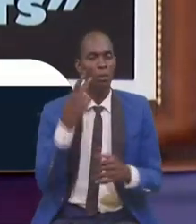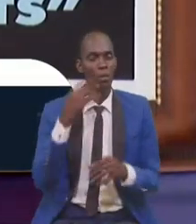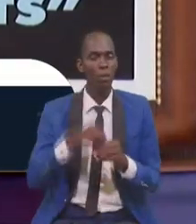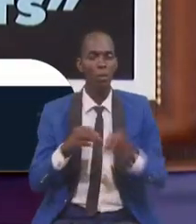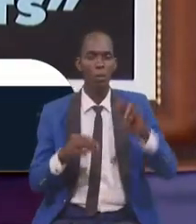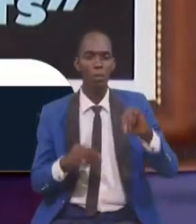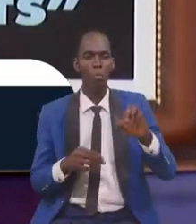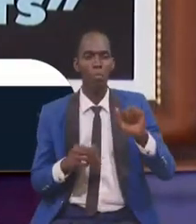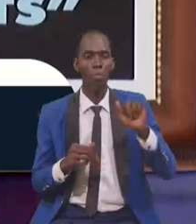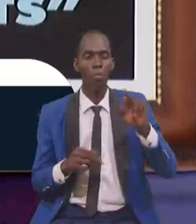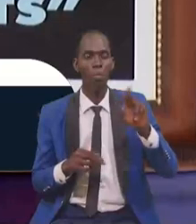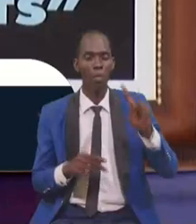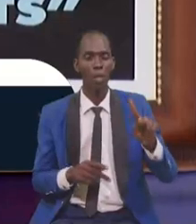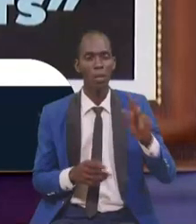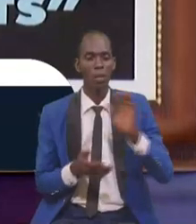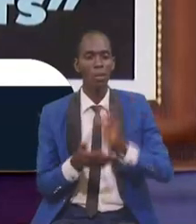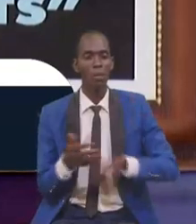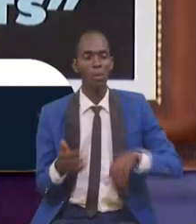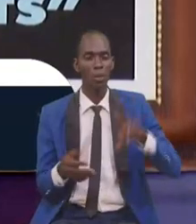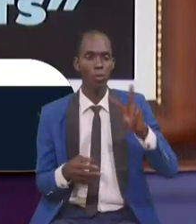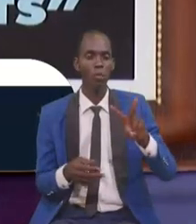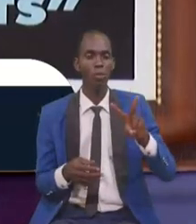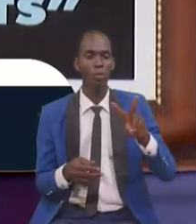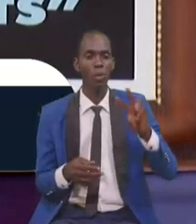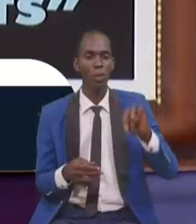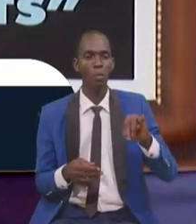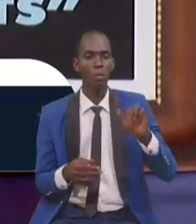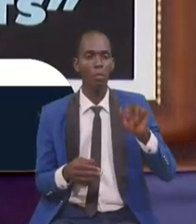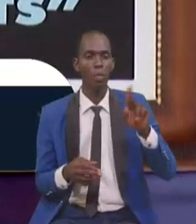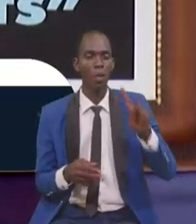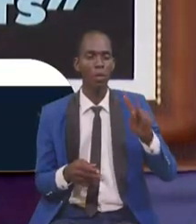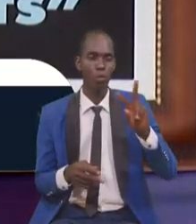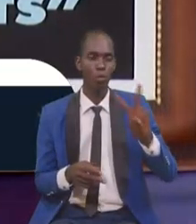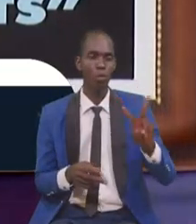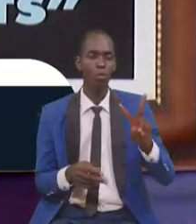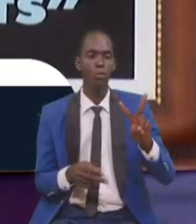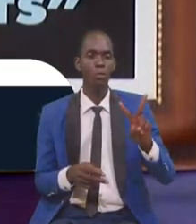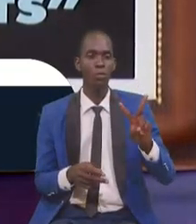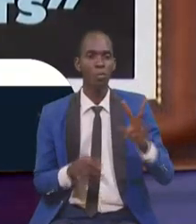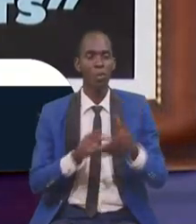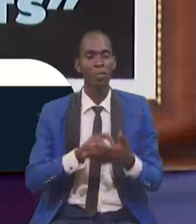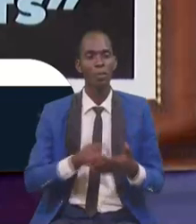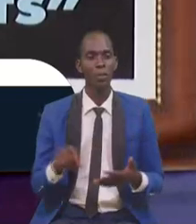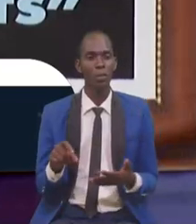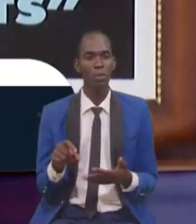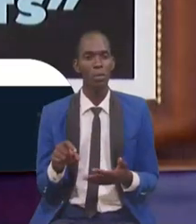son autorité. Nous allons à Marc chapitre 2. Marc 2.